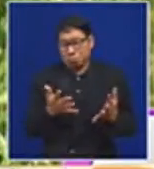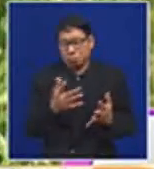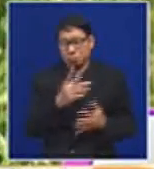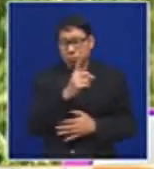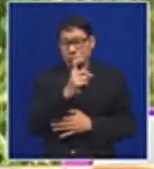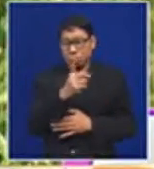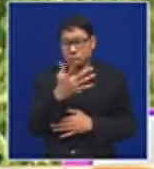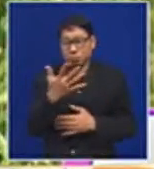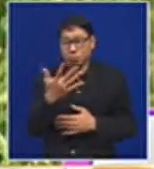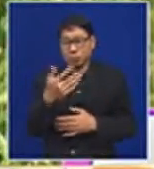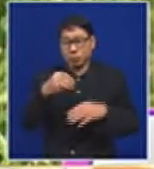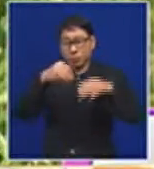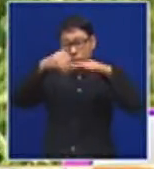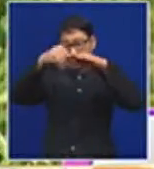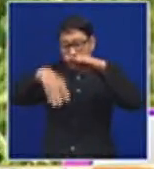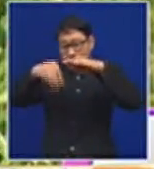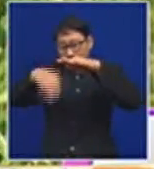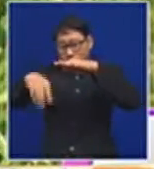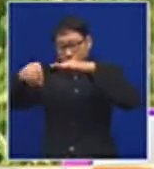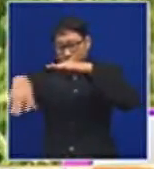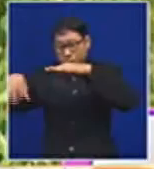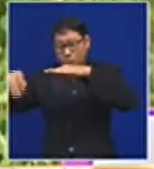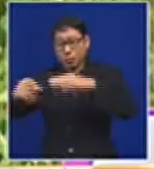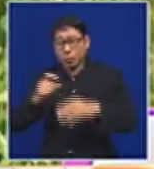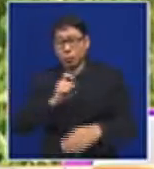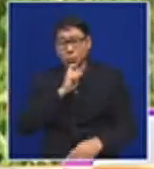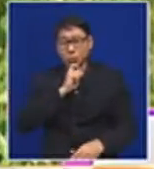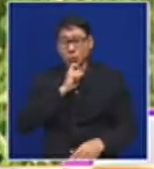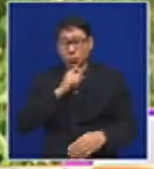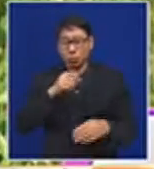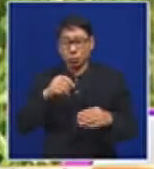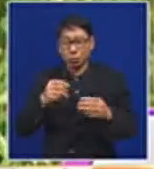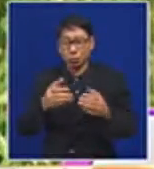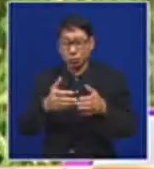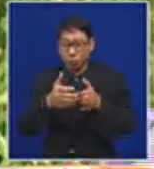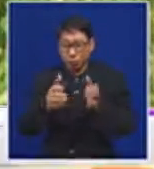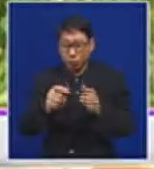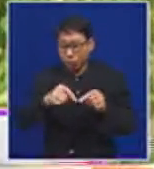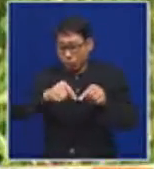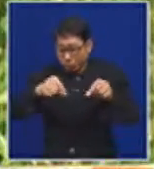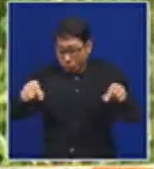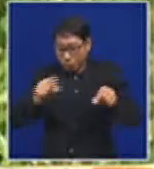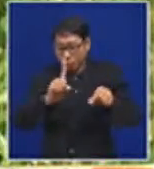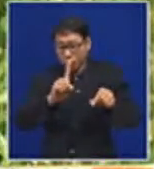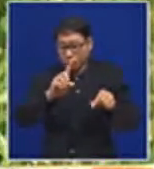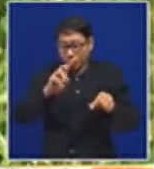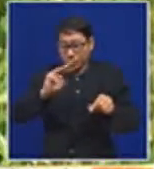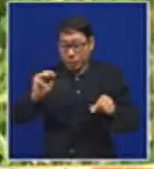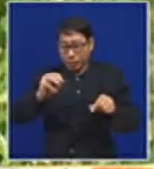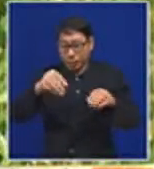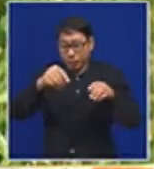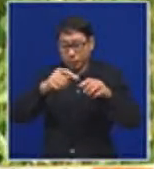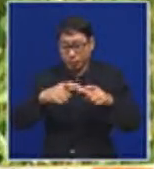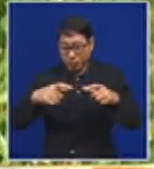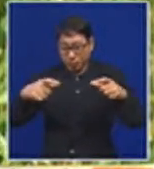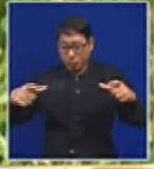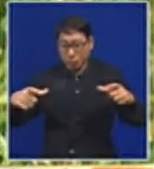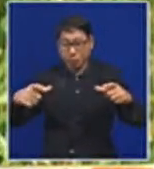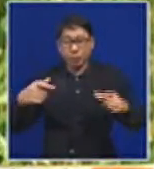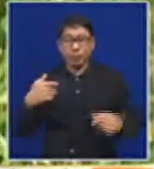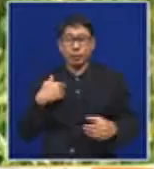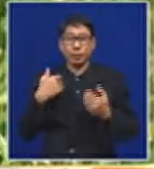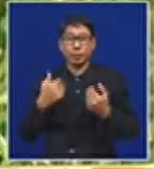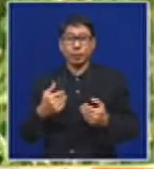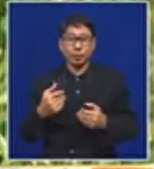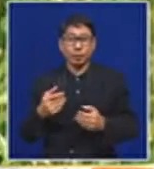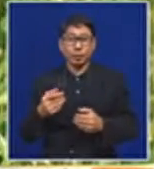ฉะนั้นเนี่ยมันหยดที่ลุ่มมันเนี่ยมันก็จะอยู่ของมันอยู่บริเวณนี้ประมาณเมตรหนึ่งลุ่มมันเนี่ยถ้าเรา